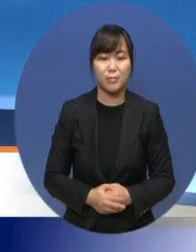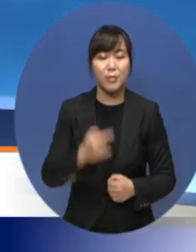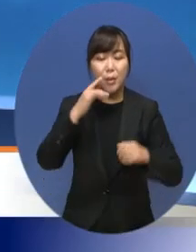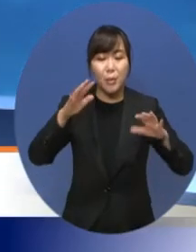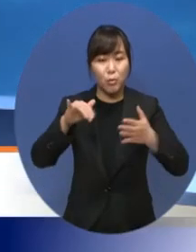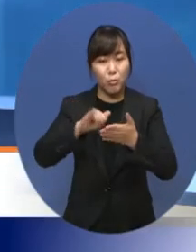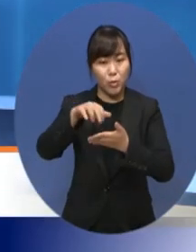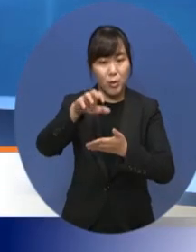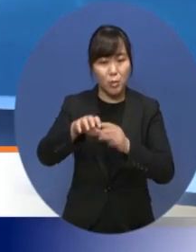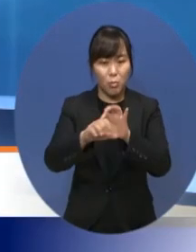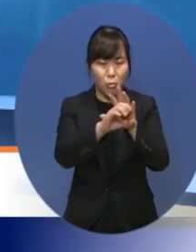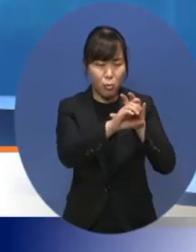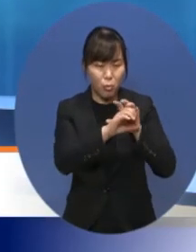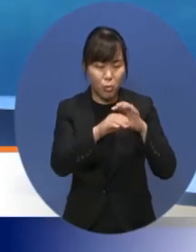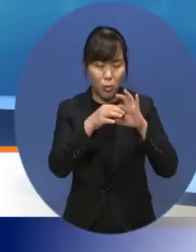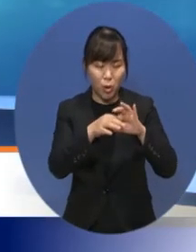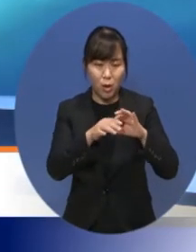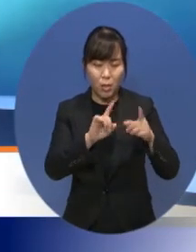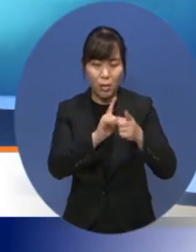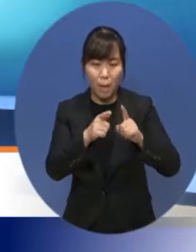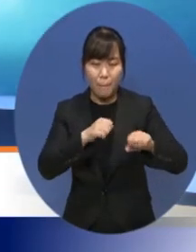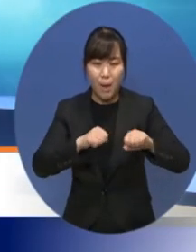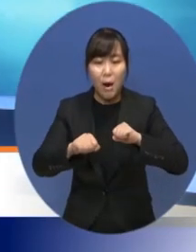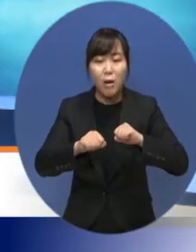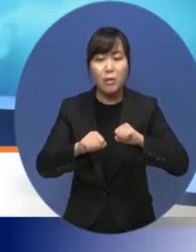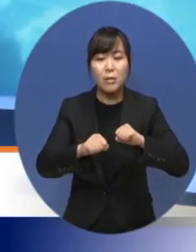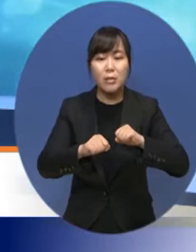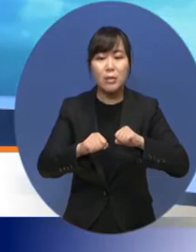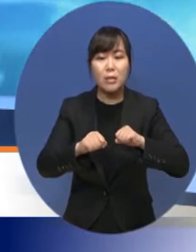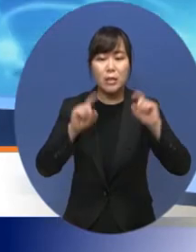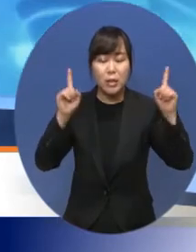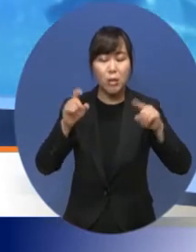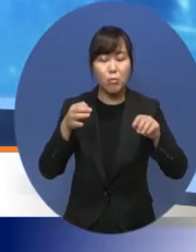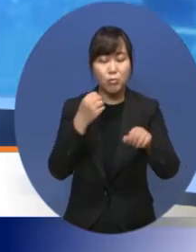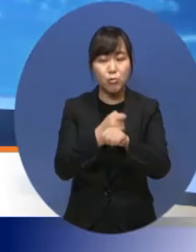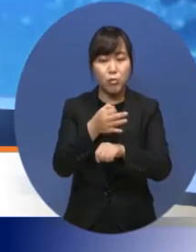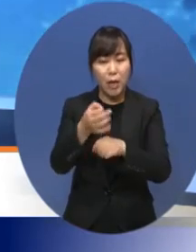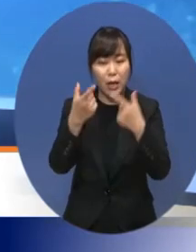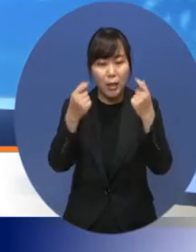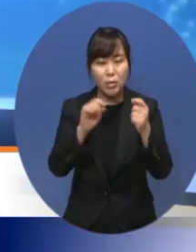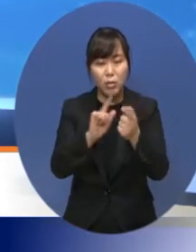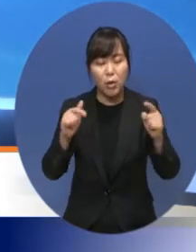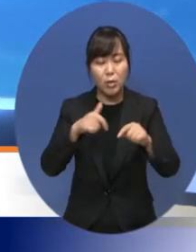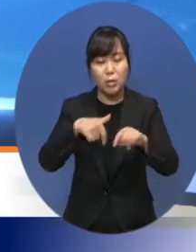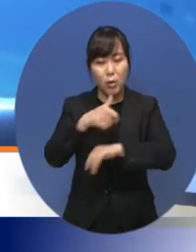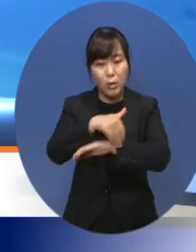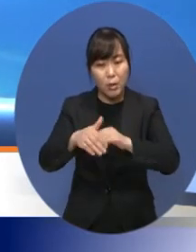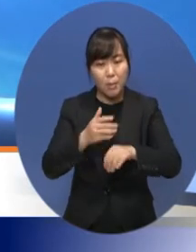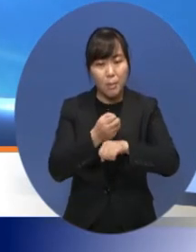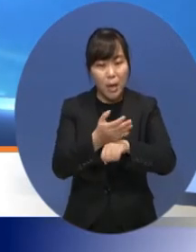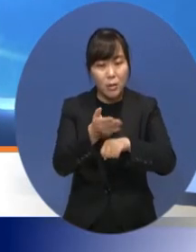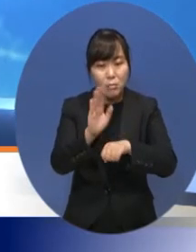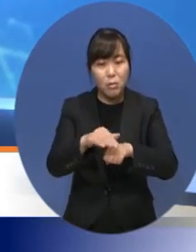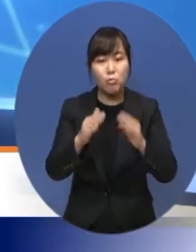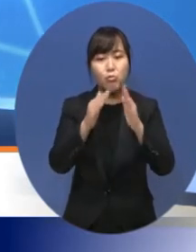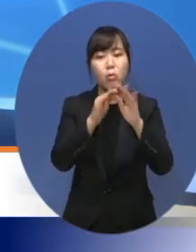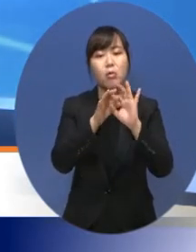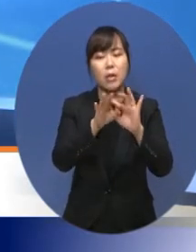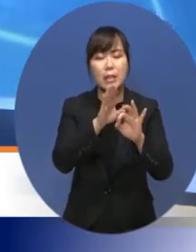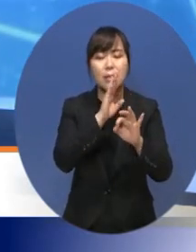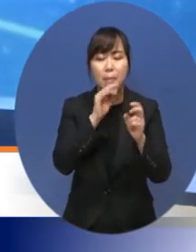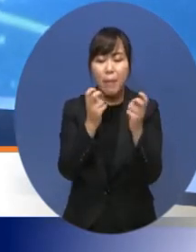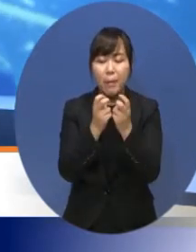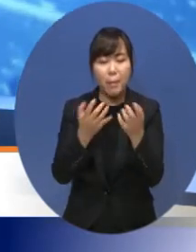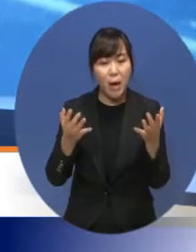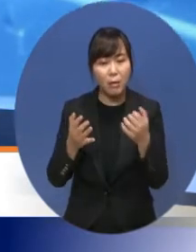미국 뉴욕에서 코로나19에 대한 대응책으로 실업수당과 같은 여러 정책을 내놓았지만 주거에 대한 실질적인